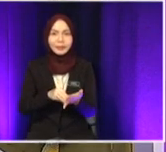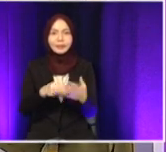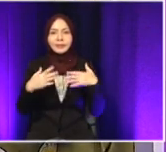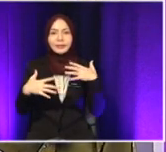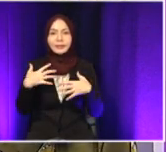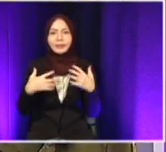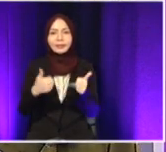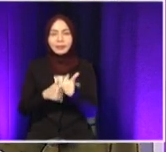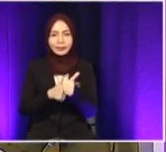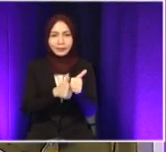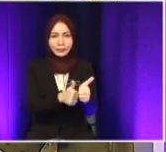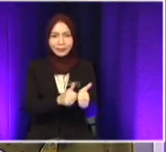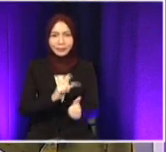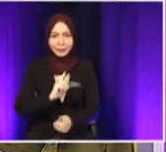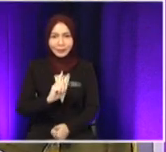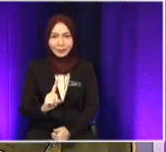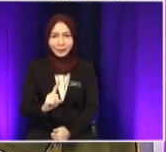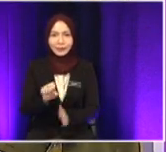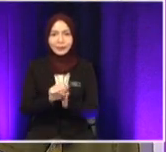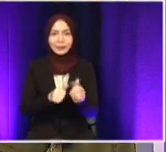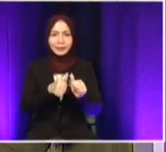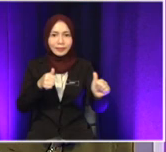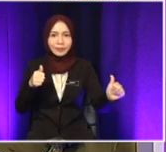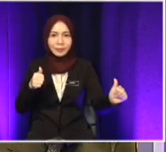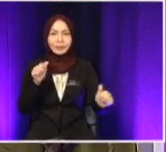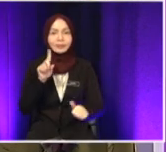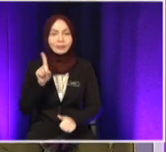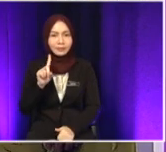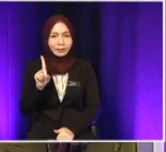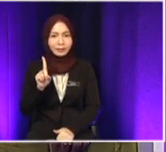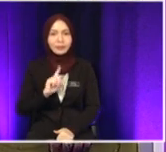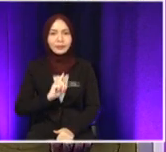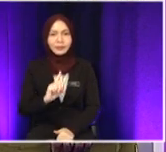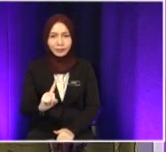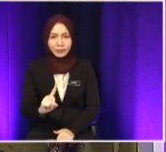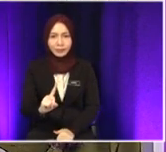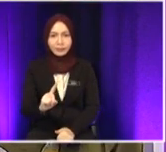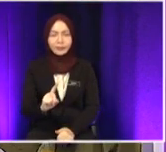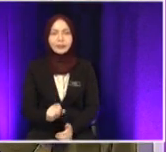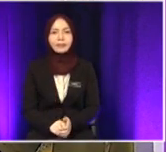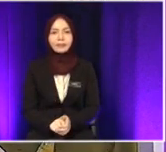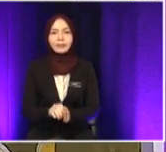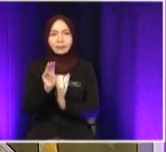mana Islam membenarkan kita berhibur kita pergi kepada